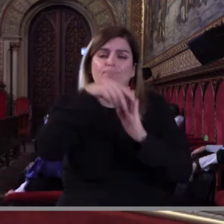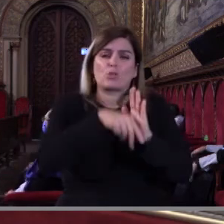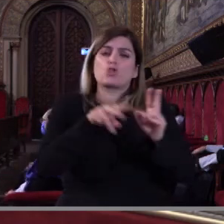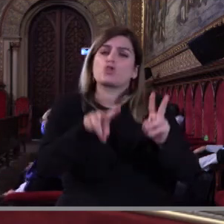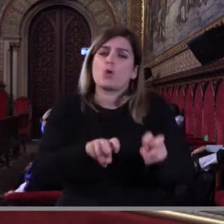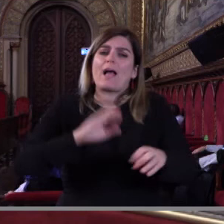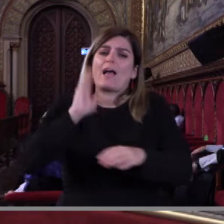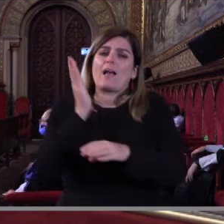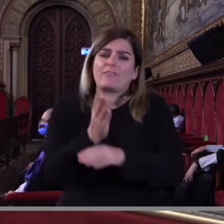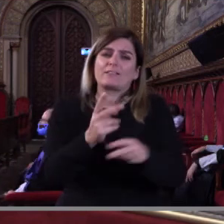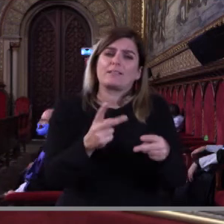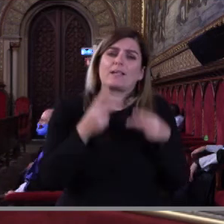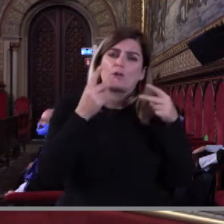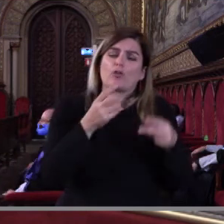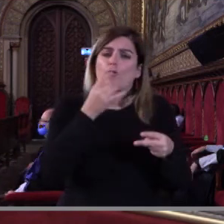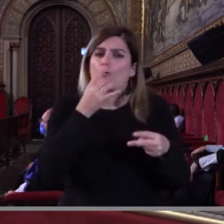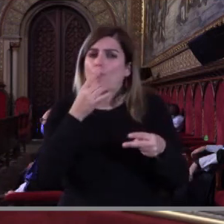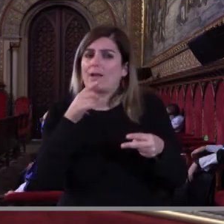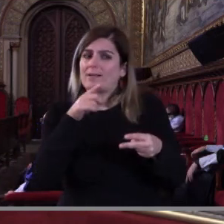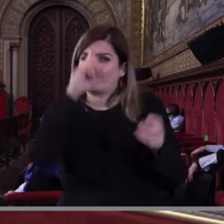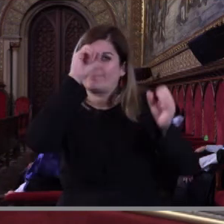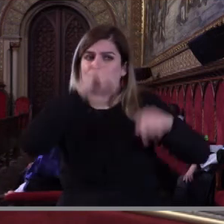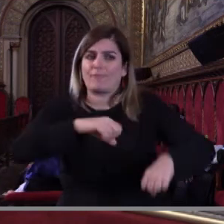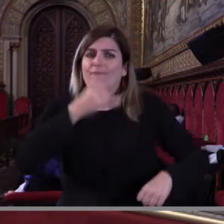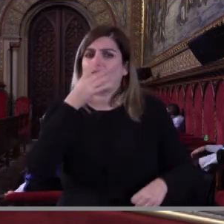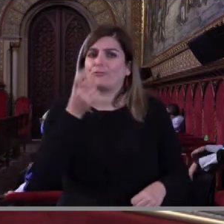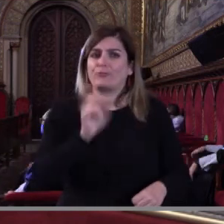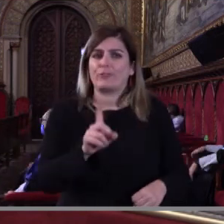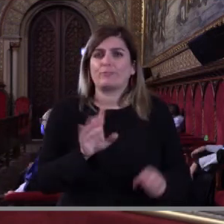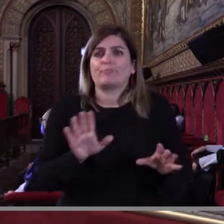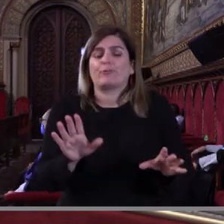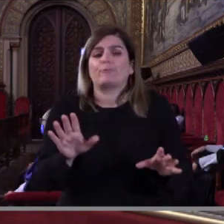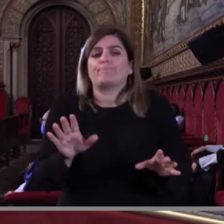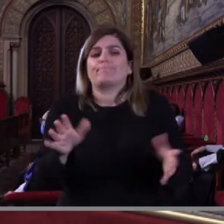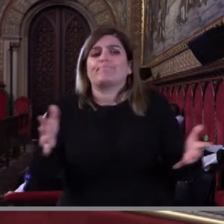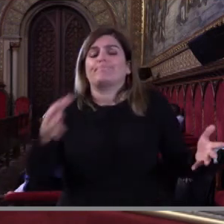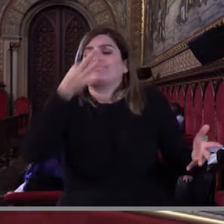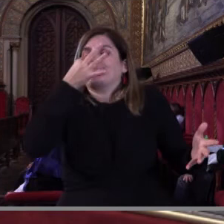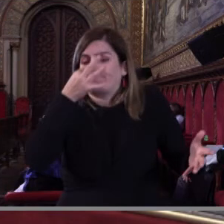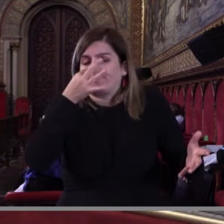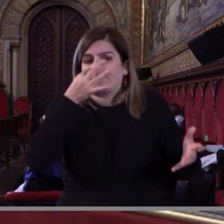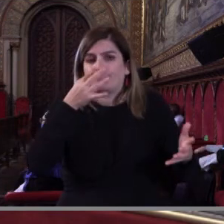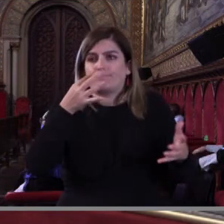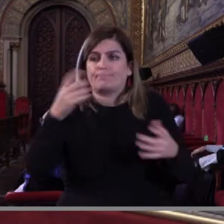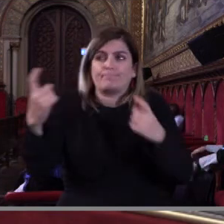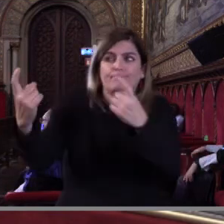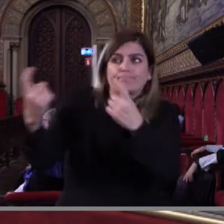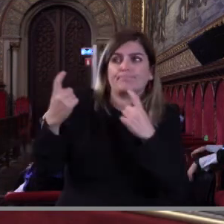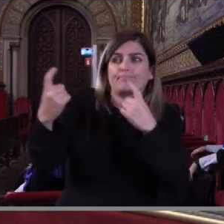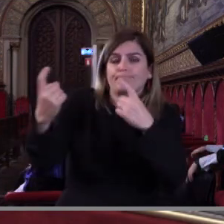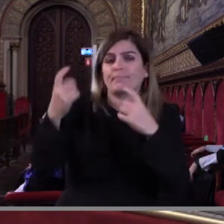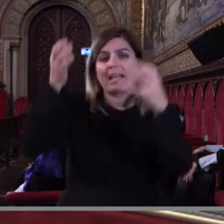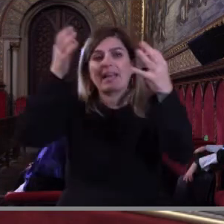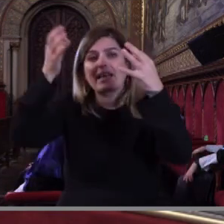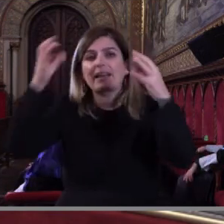la restauració, bàsicament, que no han sigut fàcils, però ho hem fet seguint els criteris bastant unànims de